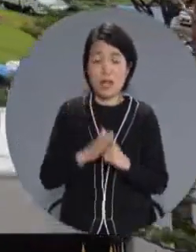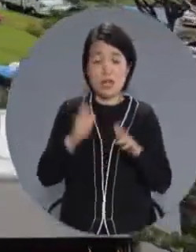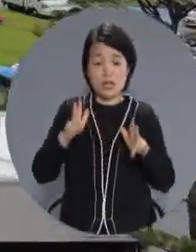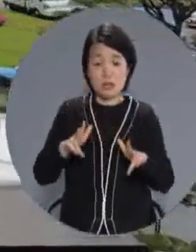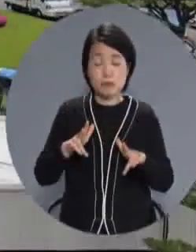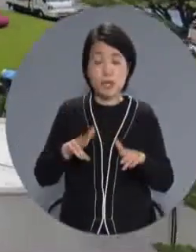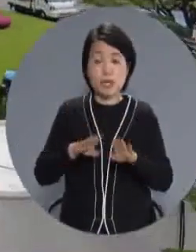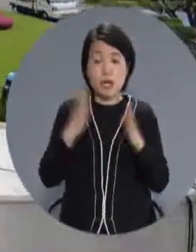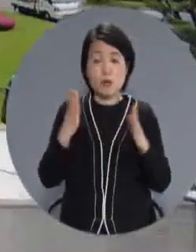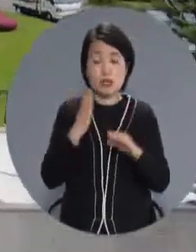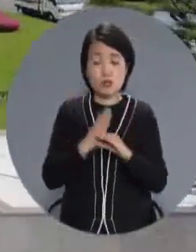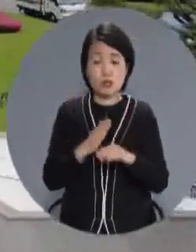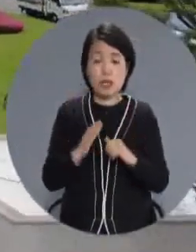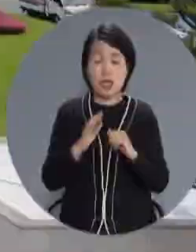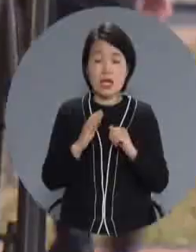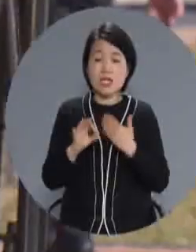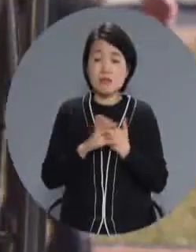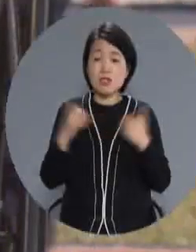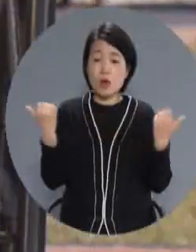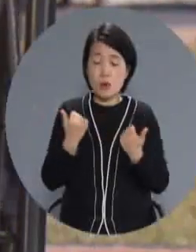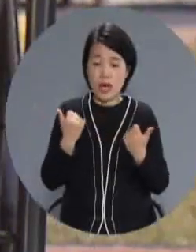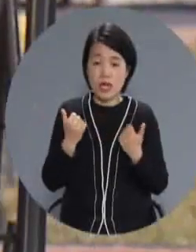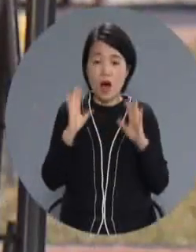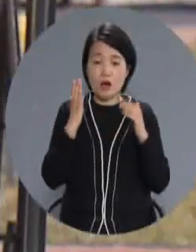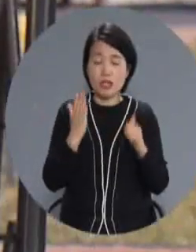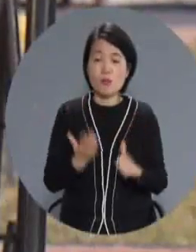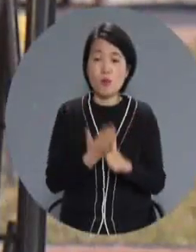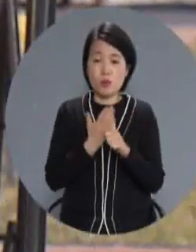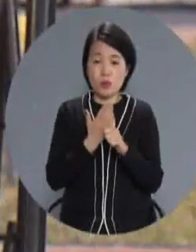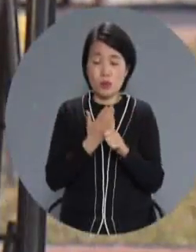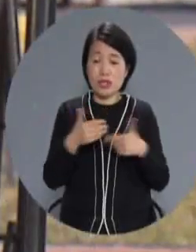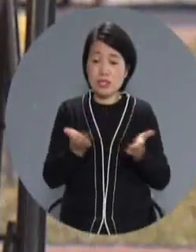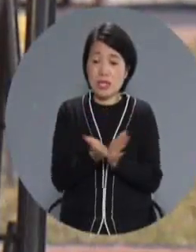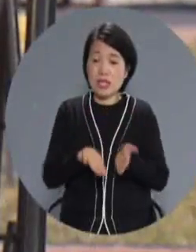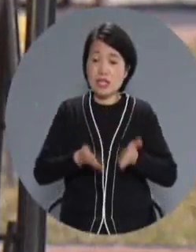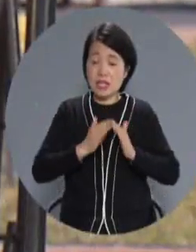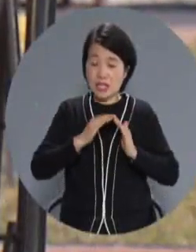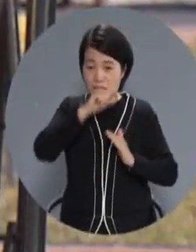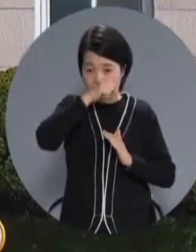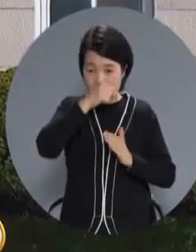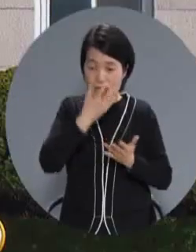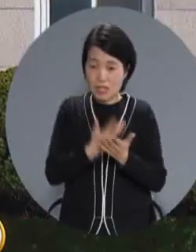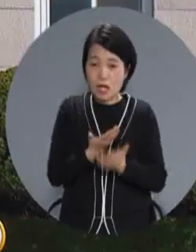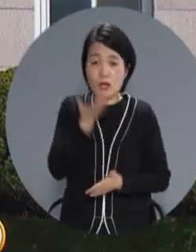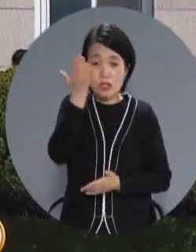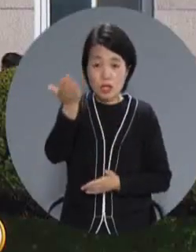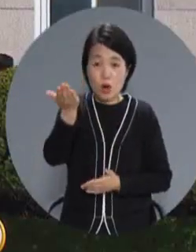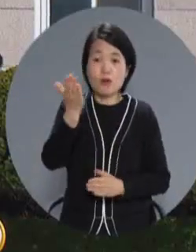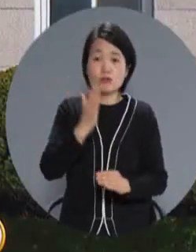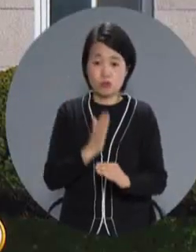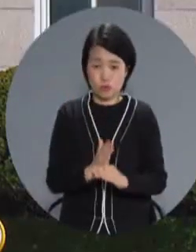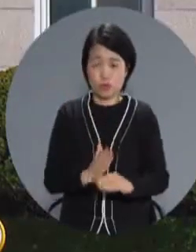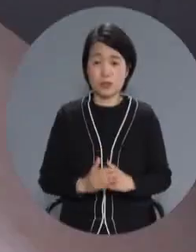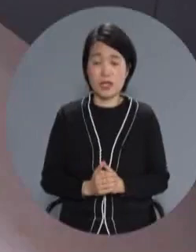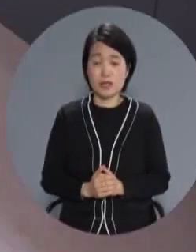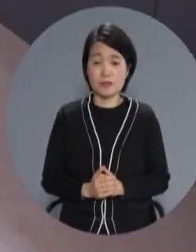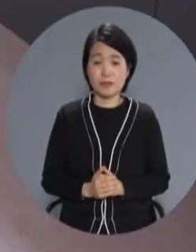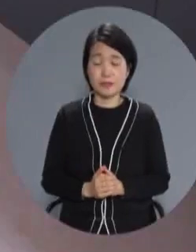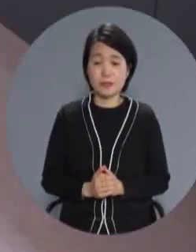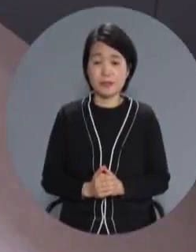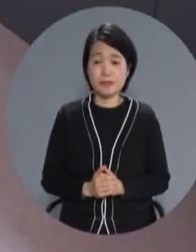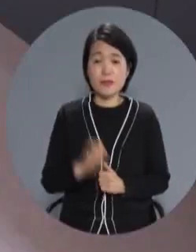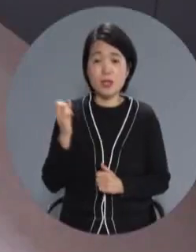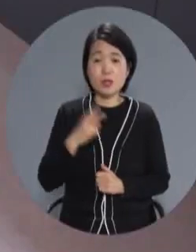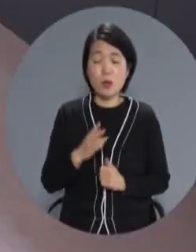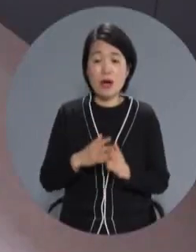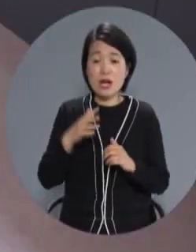개회 중인 광양시의회 임시회 어린이 보육재단 기금 출연 동의안을 제출해 놓은 상태입니다. 또